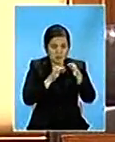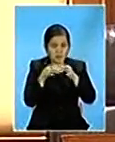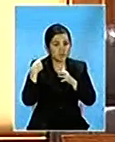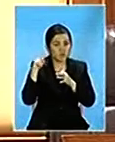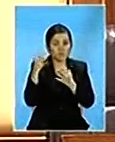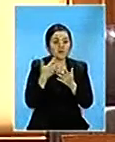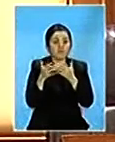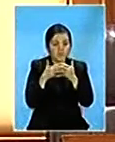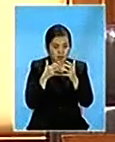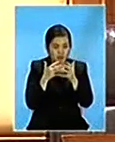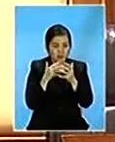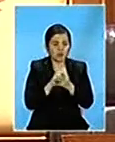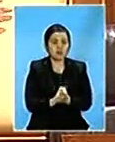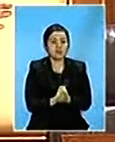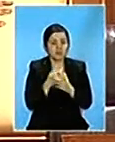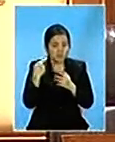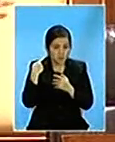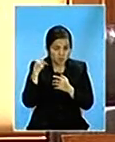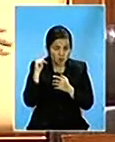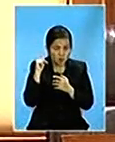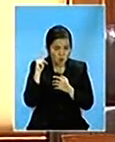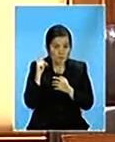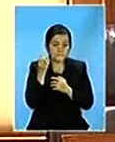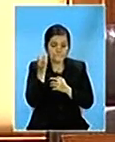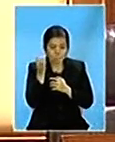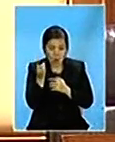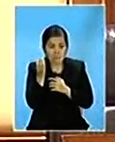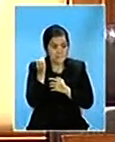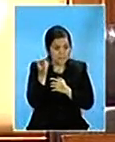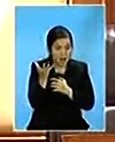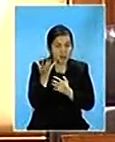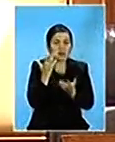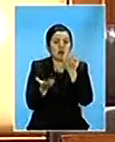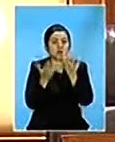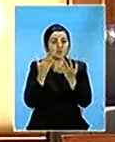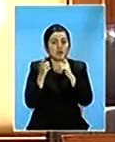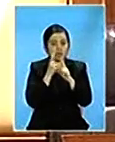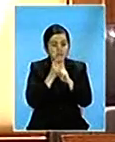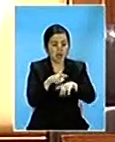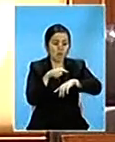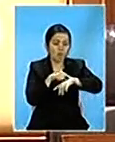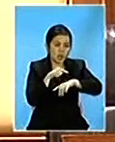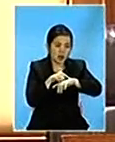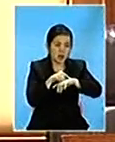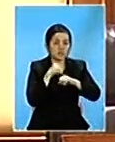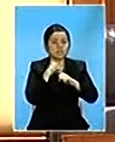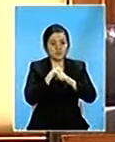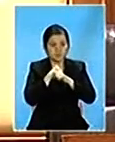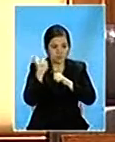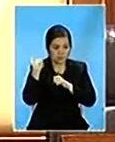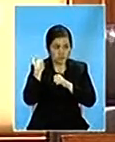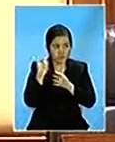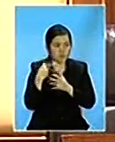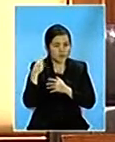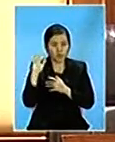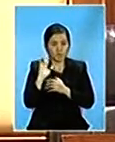ชน์นะครับมันได้ประโยชน์มากหรือน้อยนะครับตามเวลาสถานที่และอุปกรณ์ที่ใช้นะครับไม่ใช่ว่าไม่ได้ประ